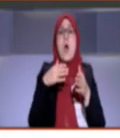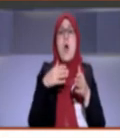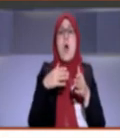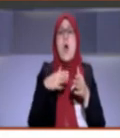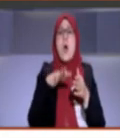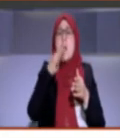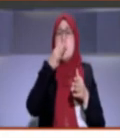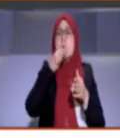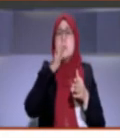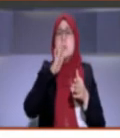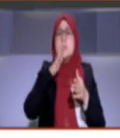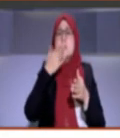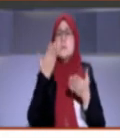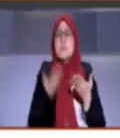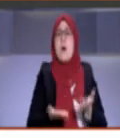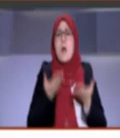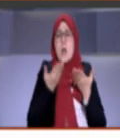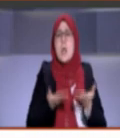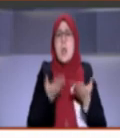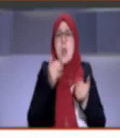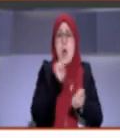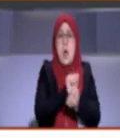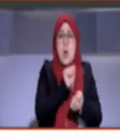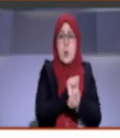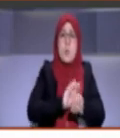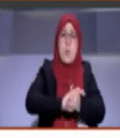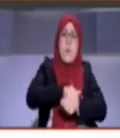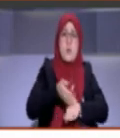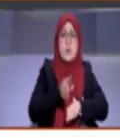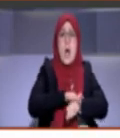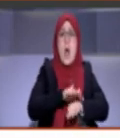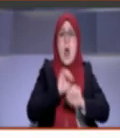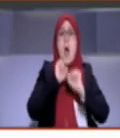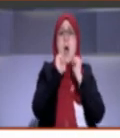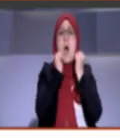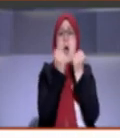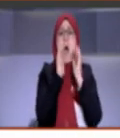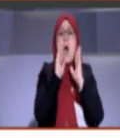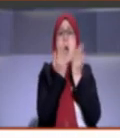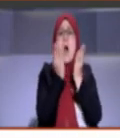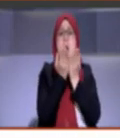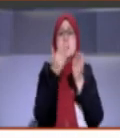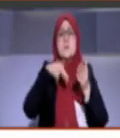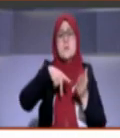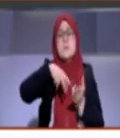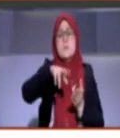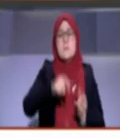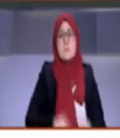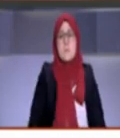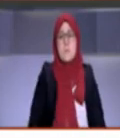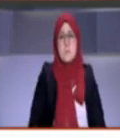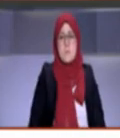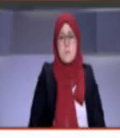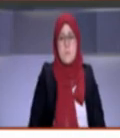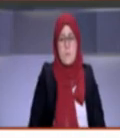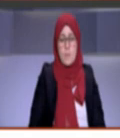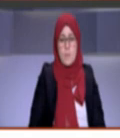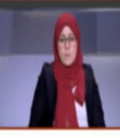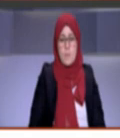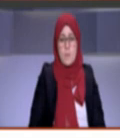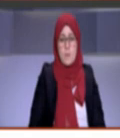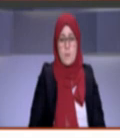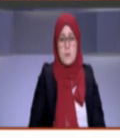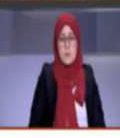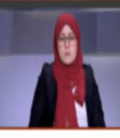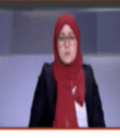ساعتين، تقرير مكون من 19 صفحة. الأكاديمية هي الأكاديمية الوحيدة اللي موجودة في ألمانيا اللي بتعتمد عليها المستشارية هنا